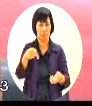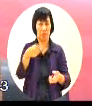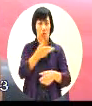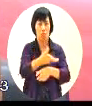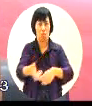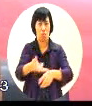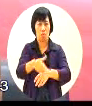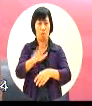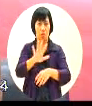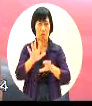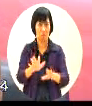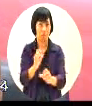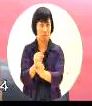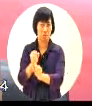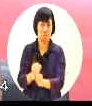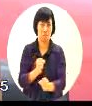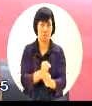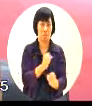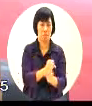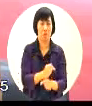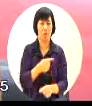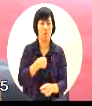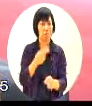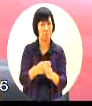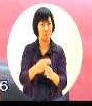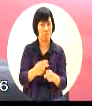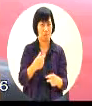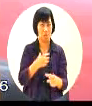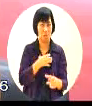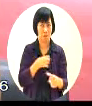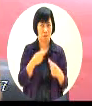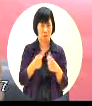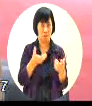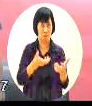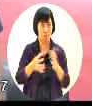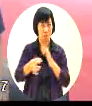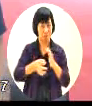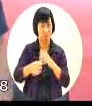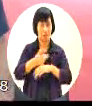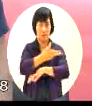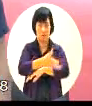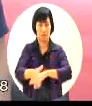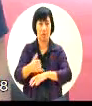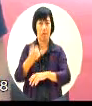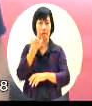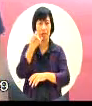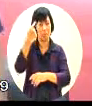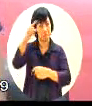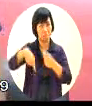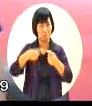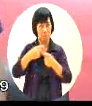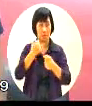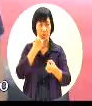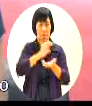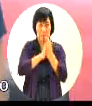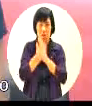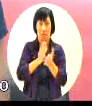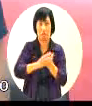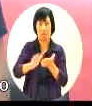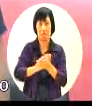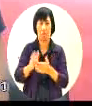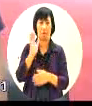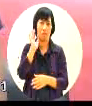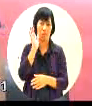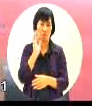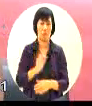中啊，所以相信公店溪是毋是看明年吼会当较清气，若有需要，我相信就无